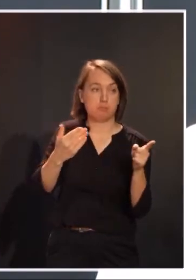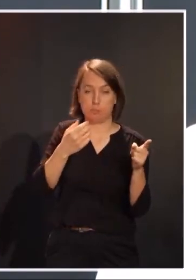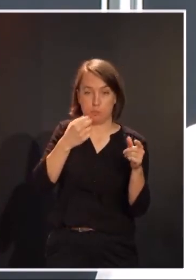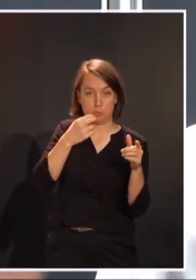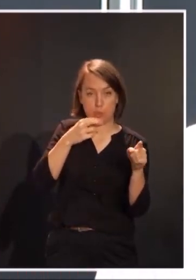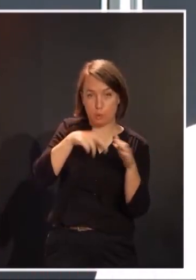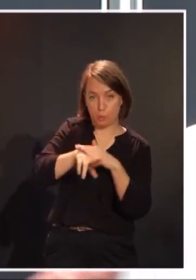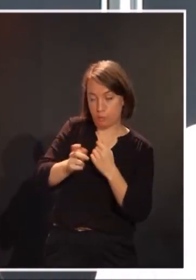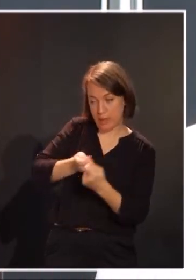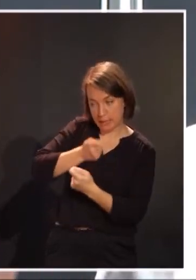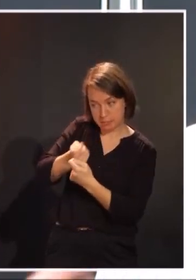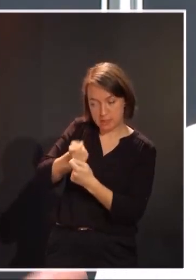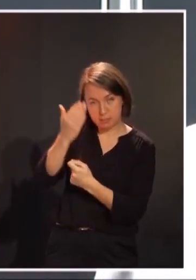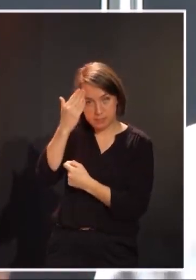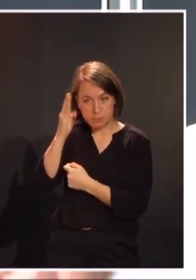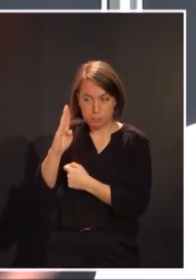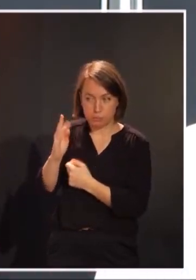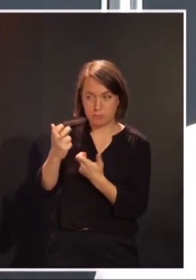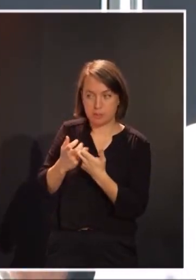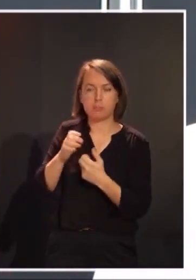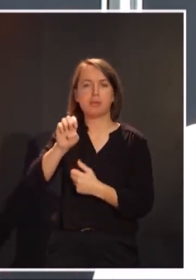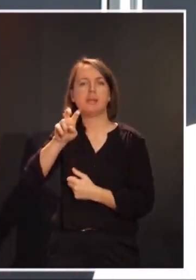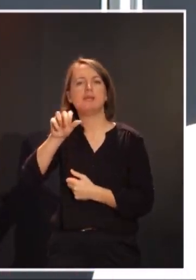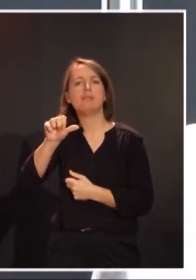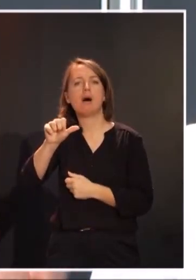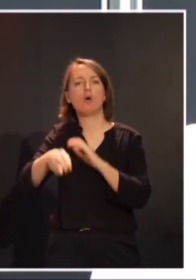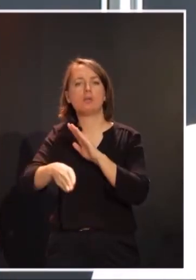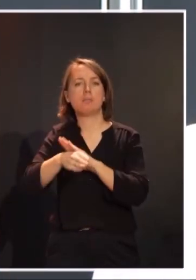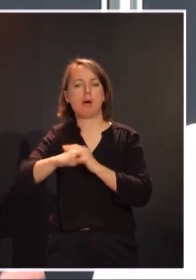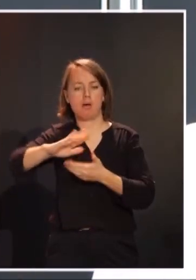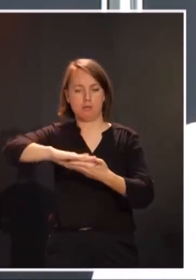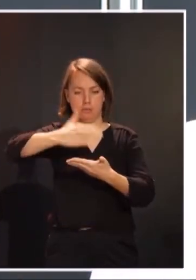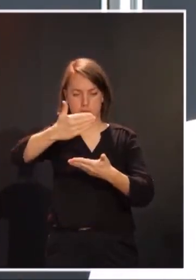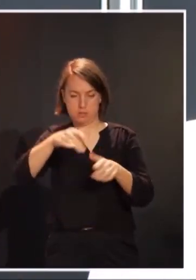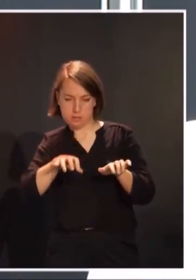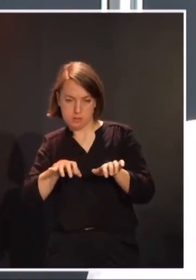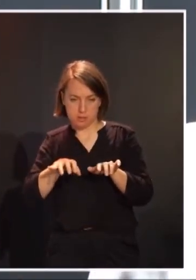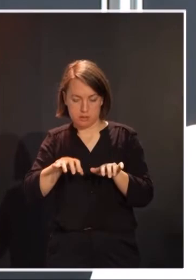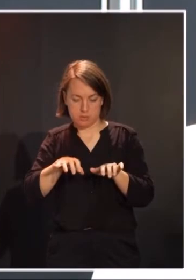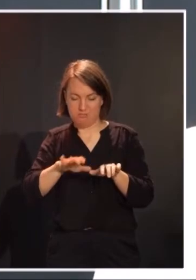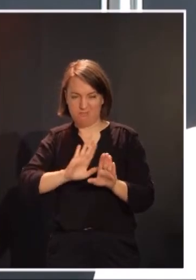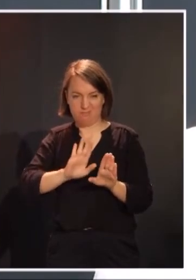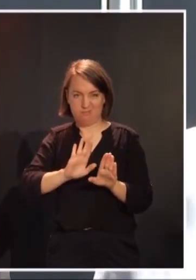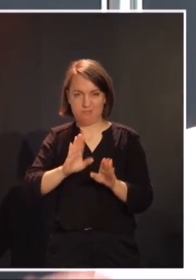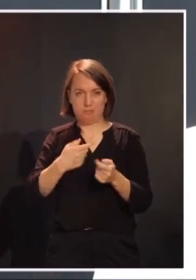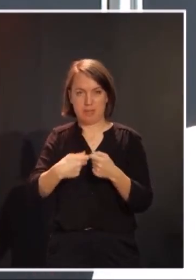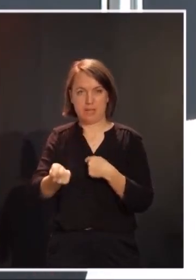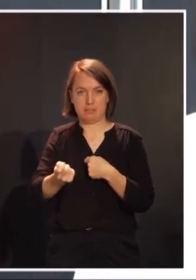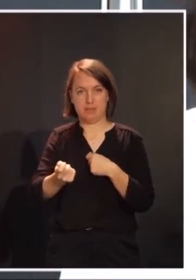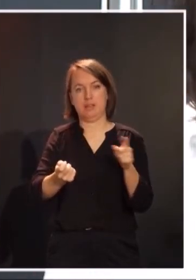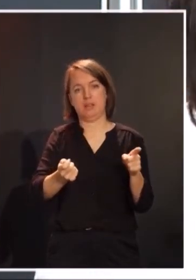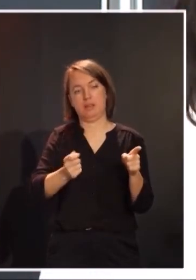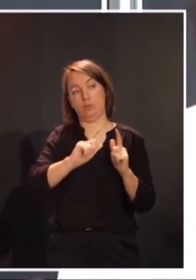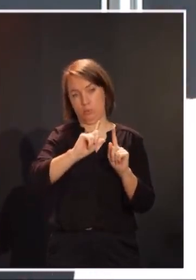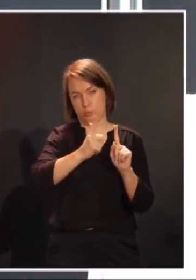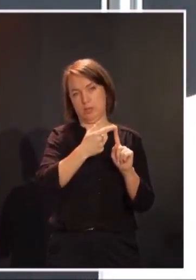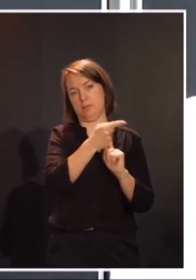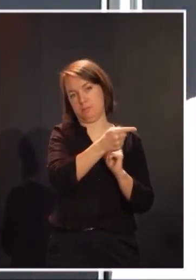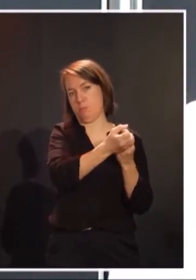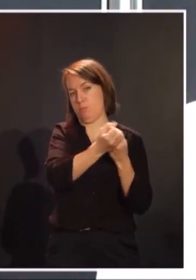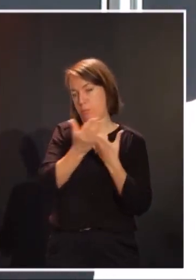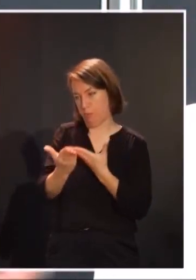Eva, elle a pu tester un ordinateur avec des logiciels spécifiques et puis tester par la